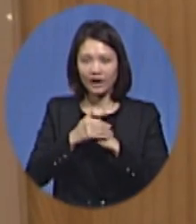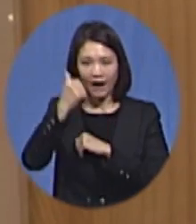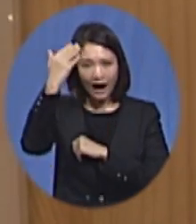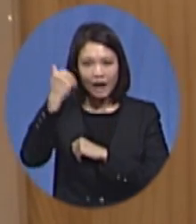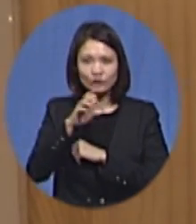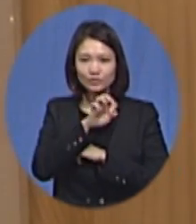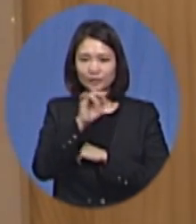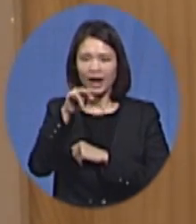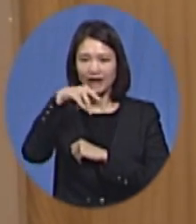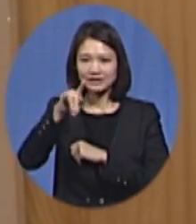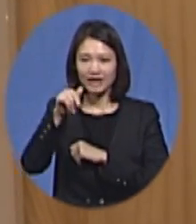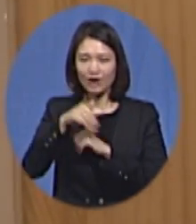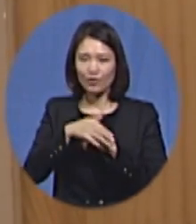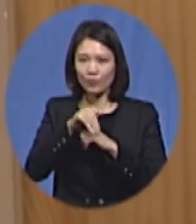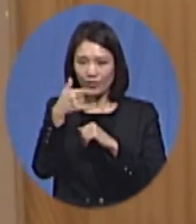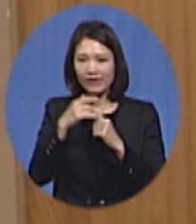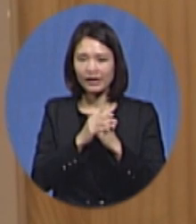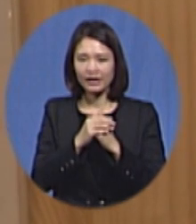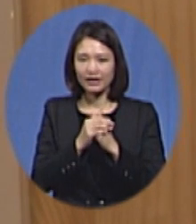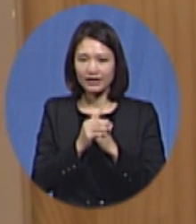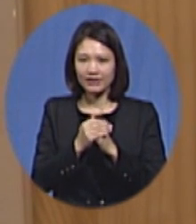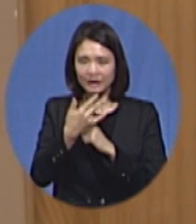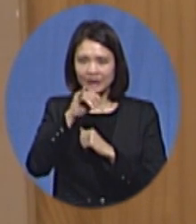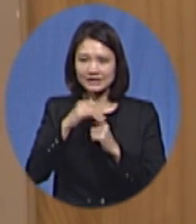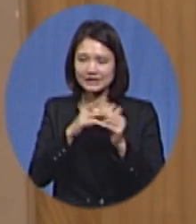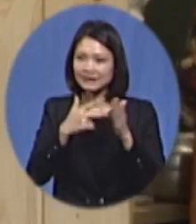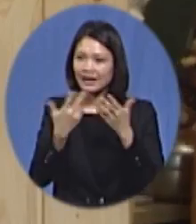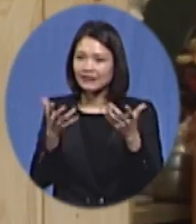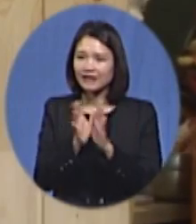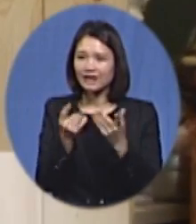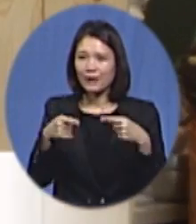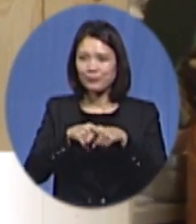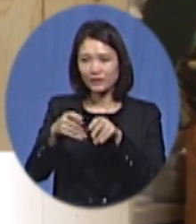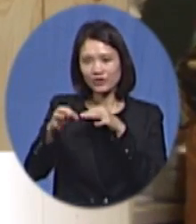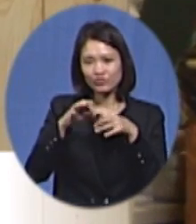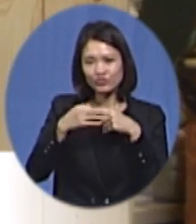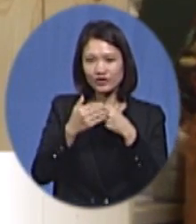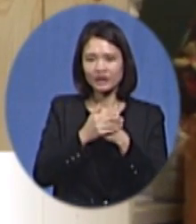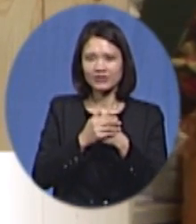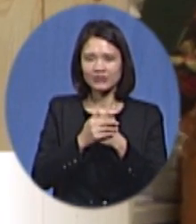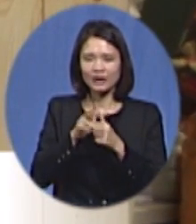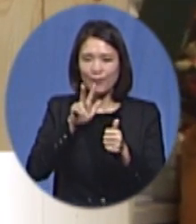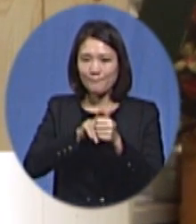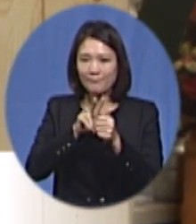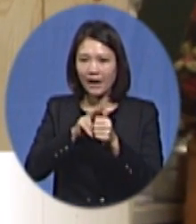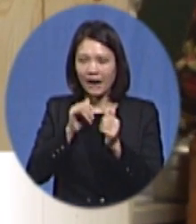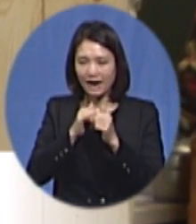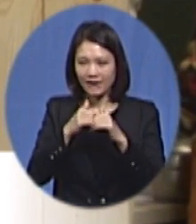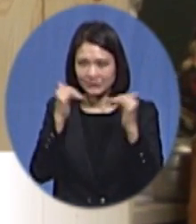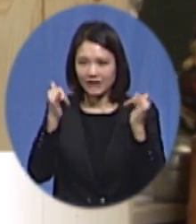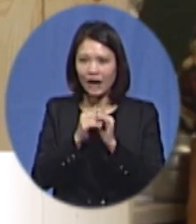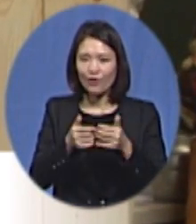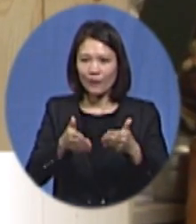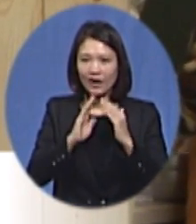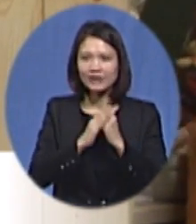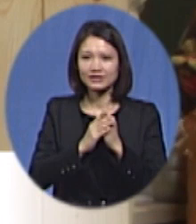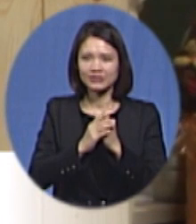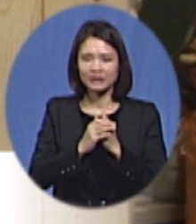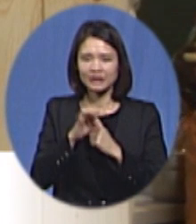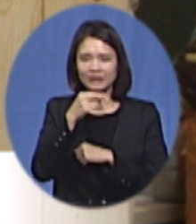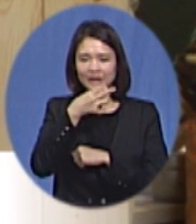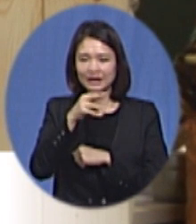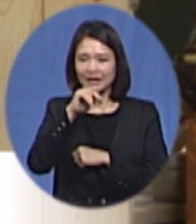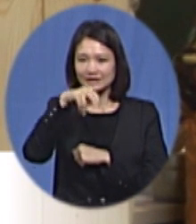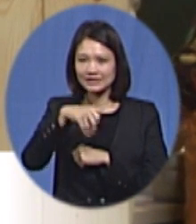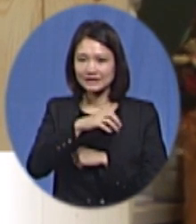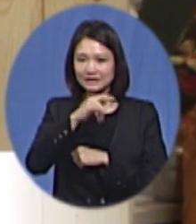한국마사회 레츠런재단의 후원이 있기에 가능했습니다. 마사회에서 설립한 레츠런재단이 있습니다. 이